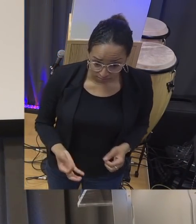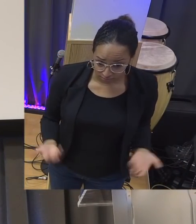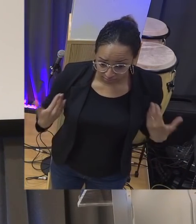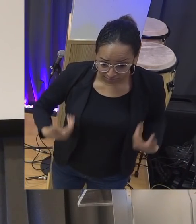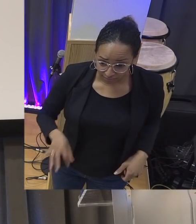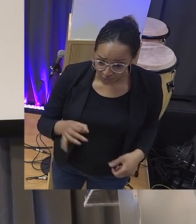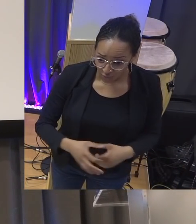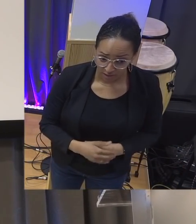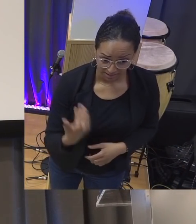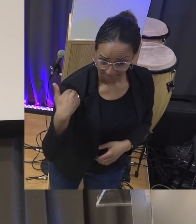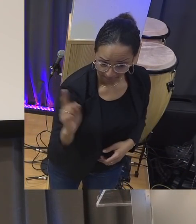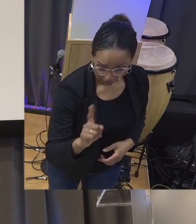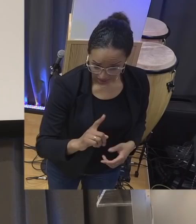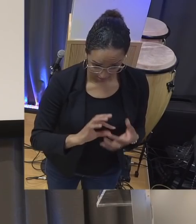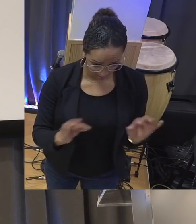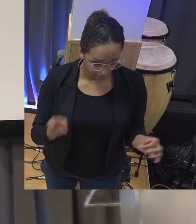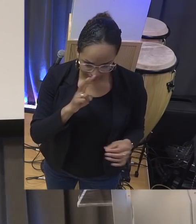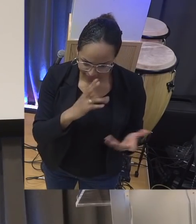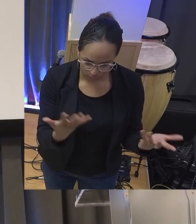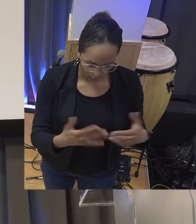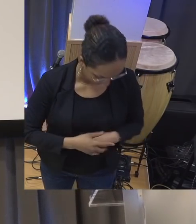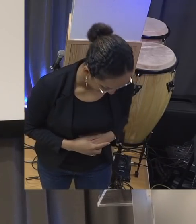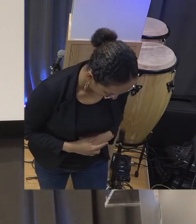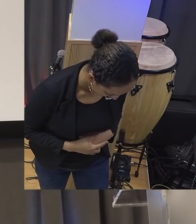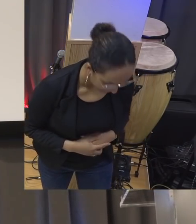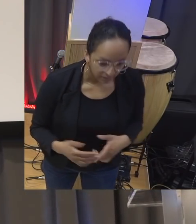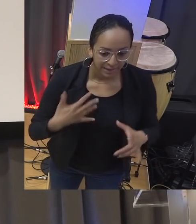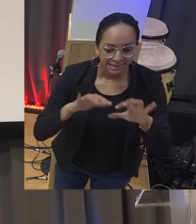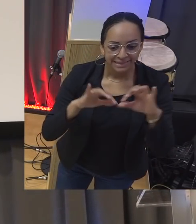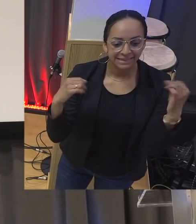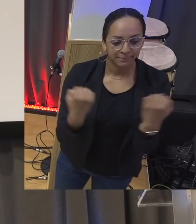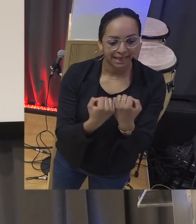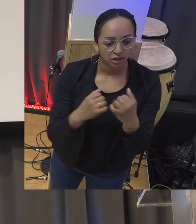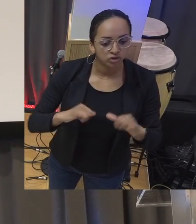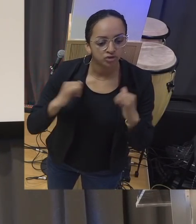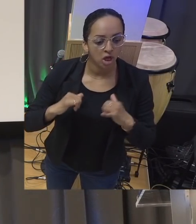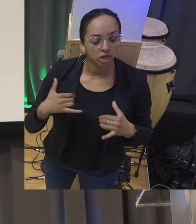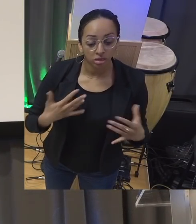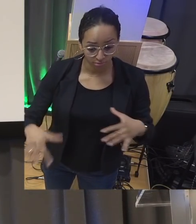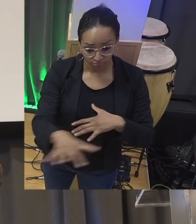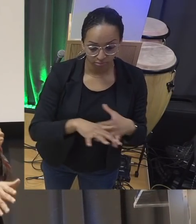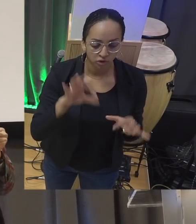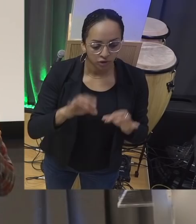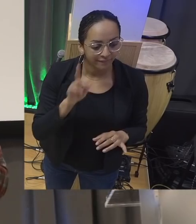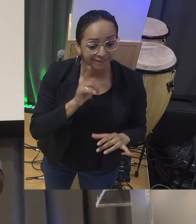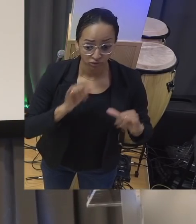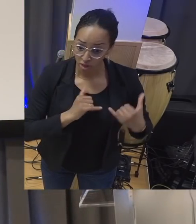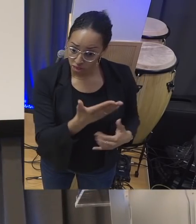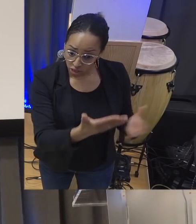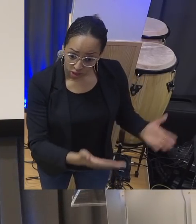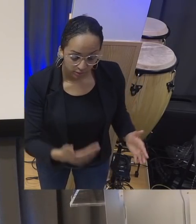Mais dernièrement, il m'est arrivé une drôle d'histoire. J'étais dans un séminaire de jeunes, etc. Puis j'interpelle une jeune fille. Et cette jeune